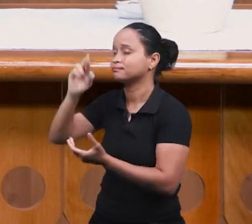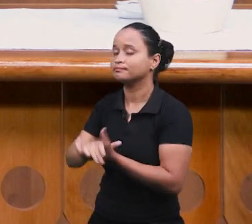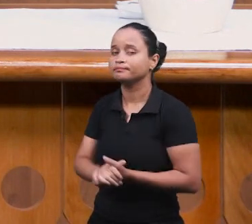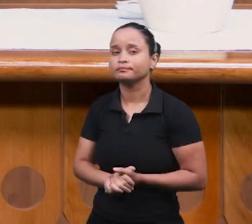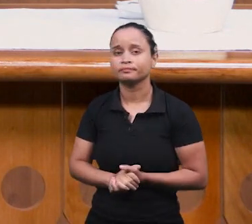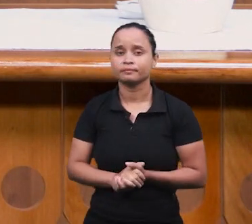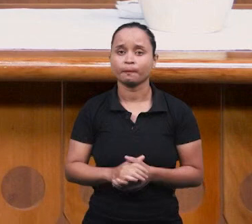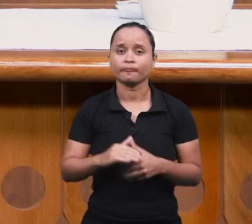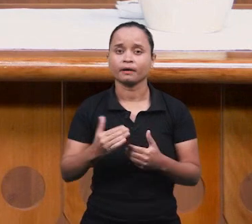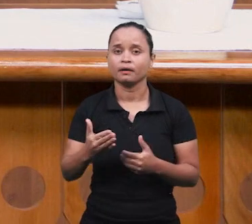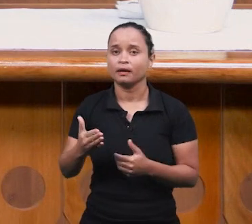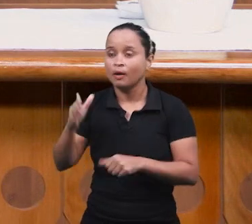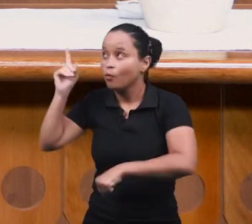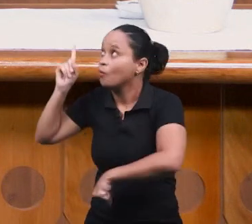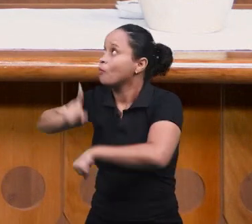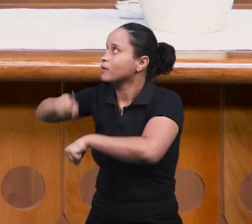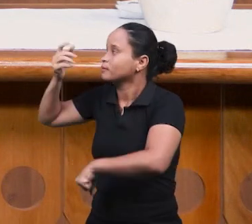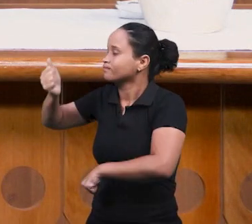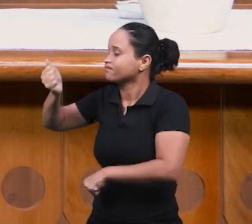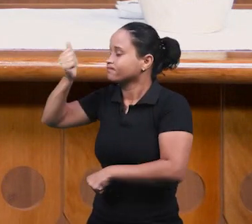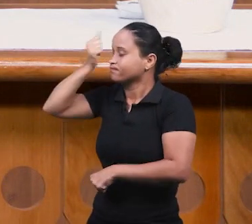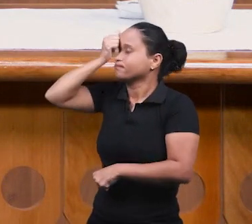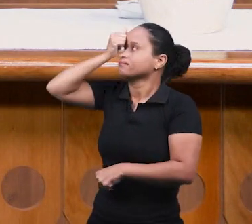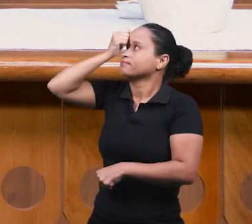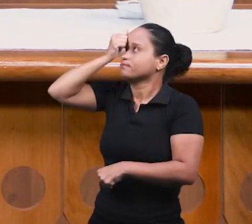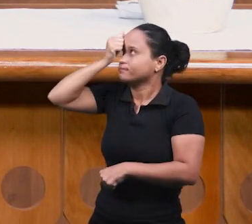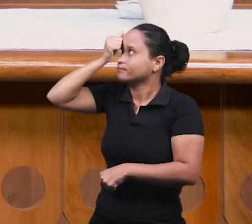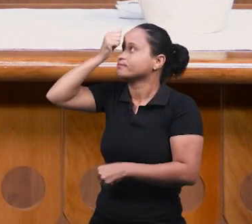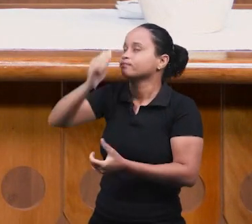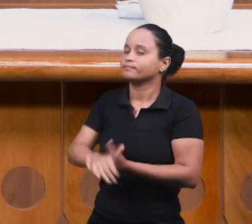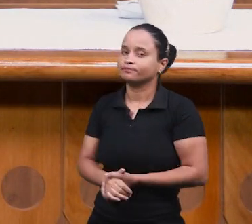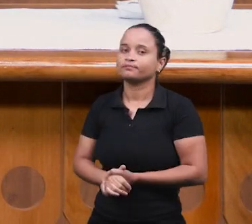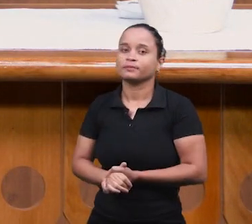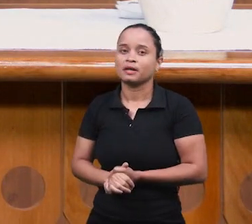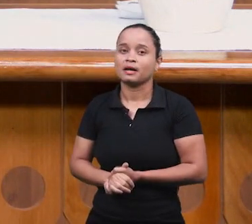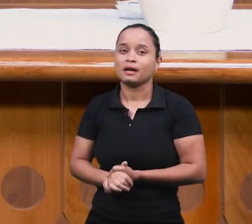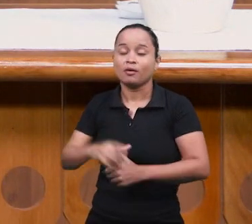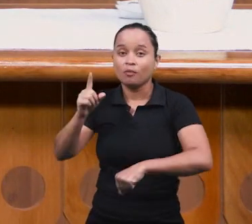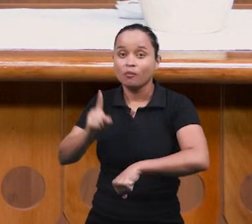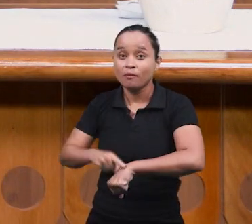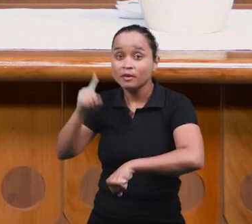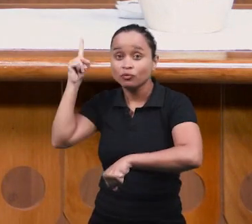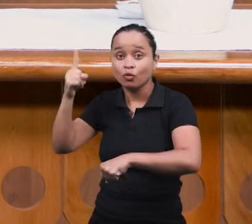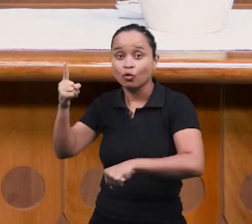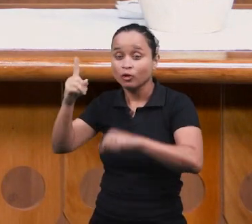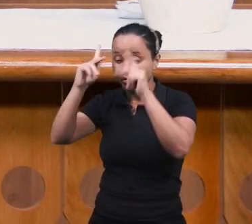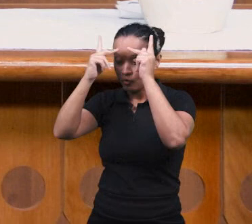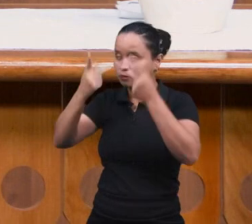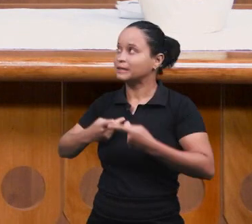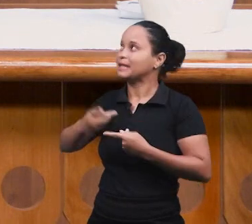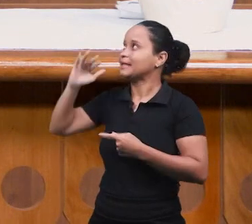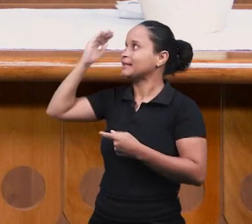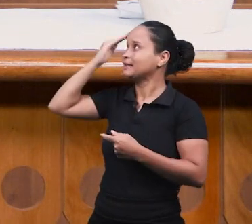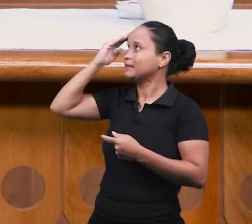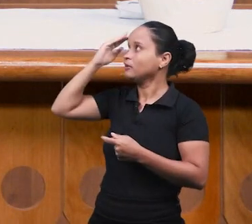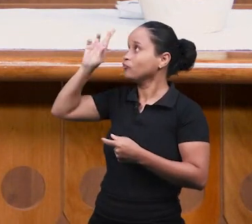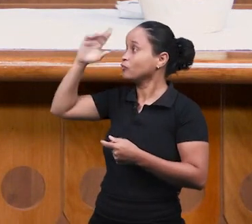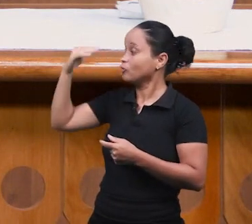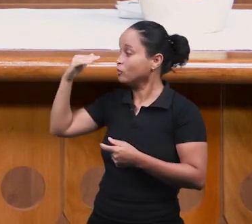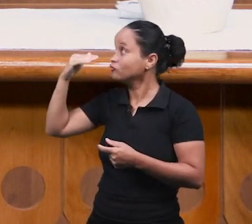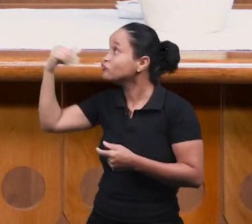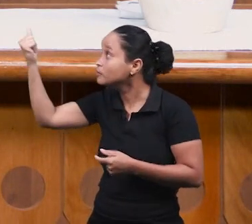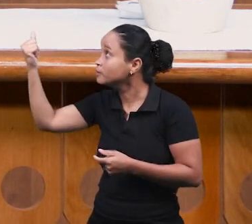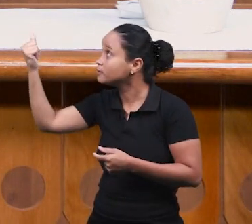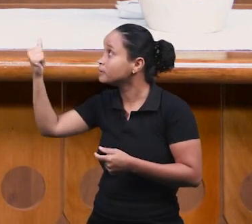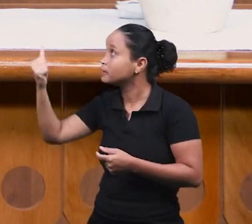c'est le moment de la repentance. C'est le moment où l'homme attend l'appel. Il a eu un appel de la part du